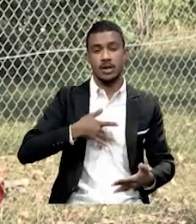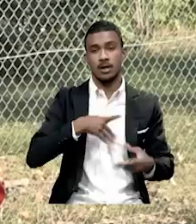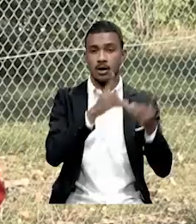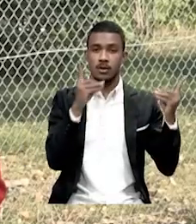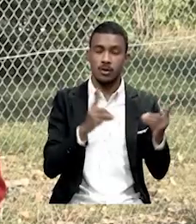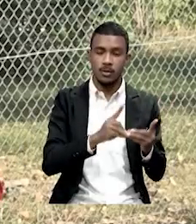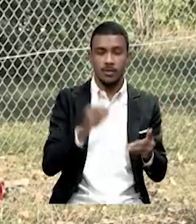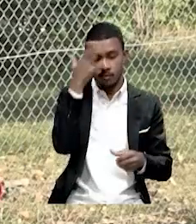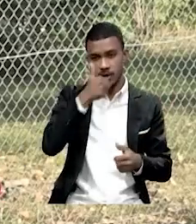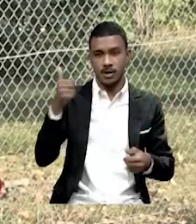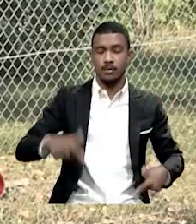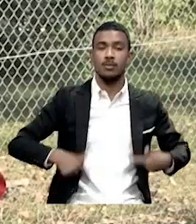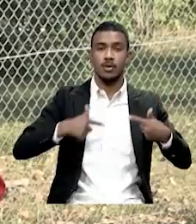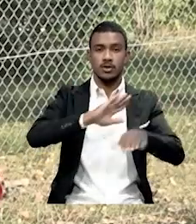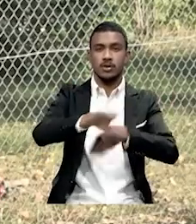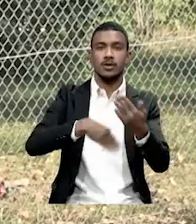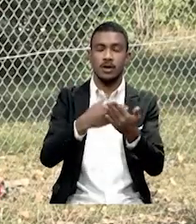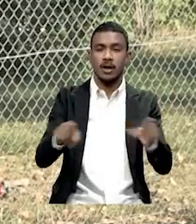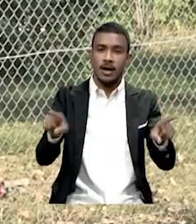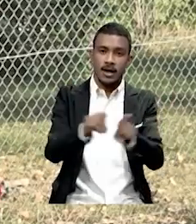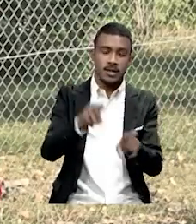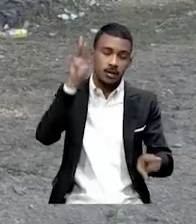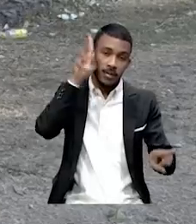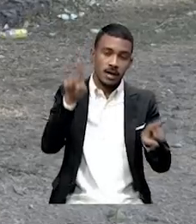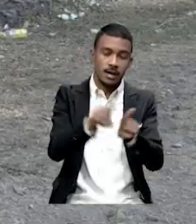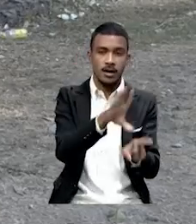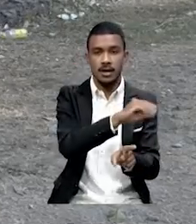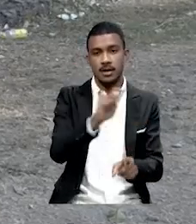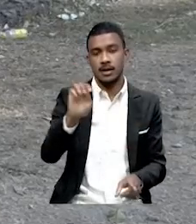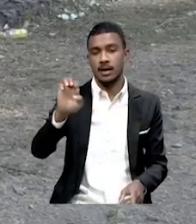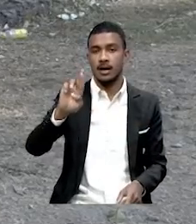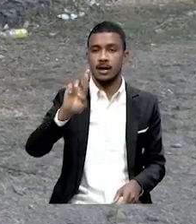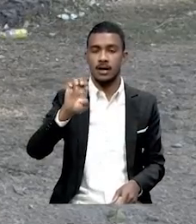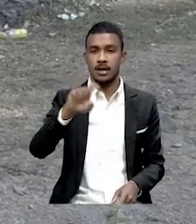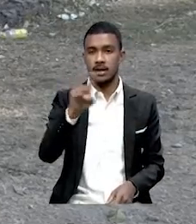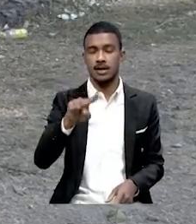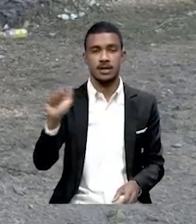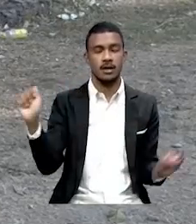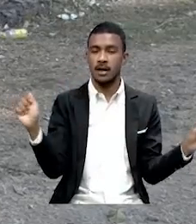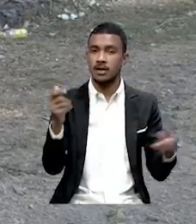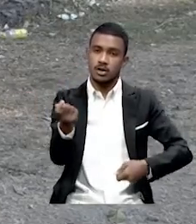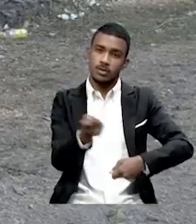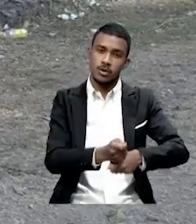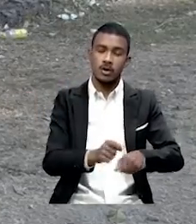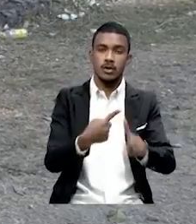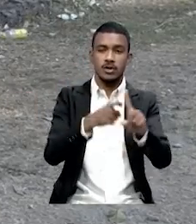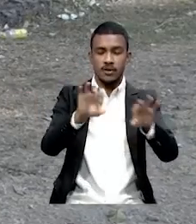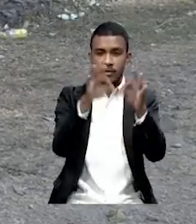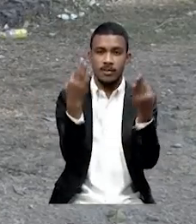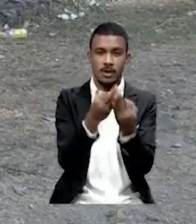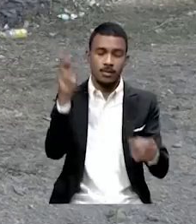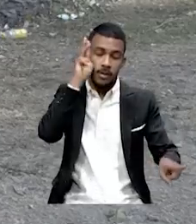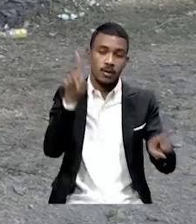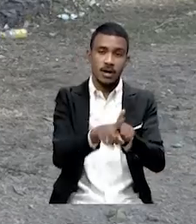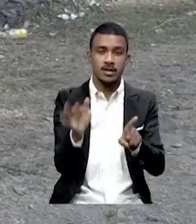tomak. Hanya sangal interesa ne beteng ke luta mesak sen doming no suporta husi familia mau no alisira. Uri hasoru